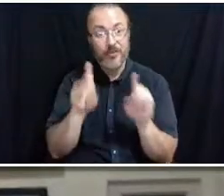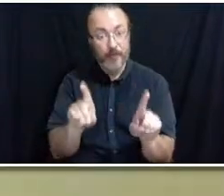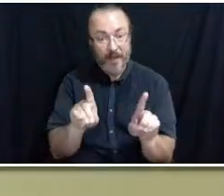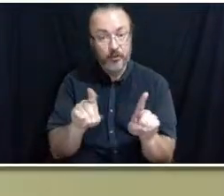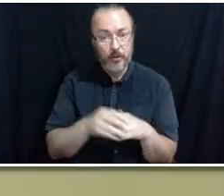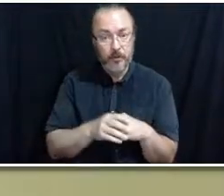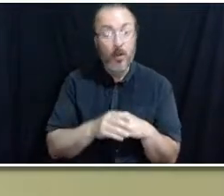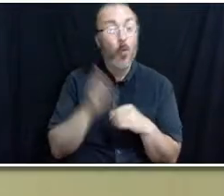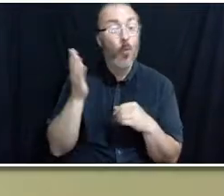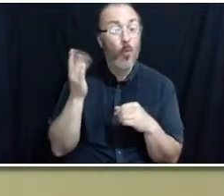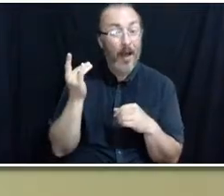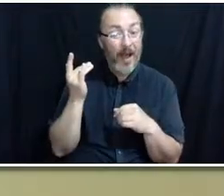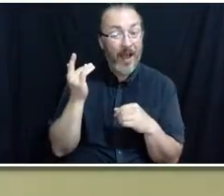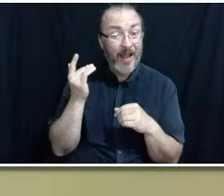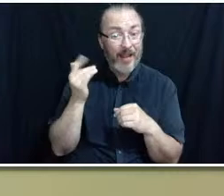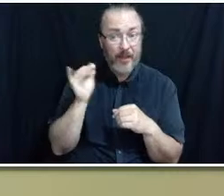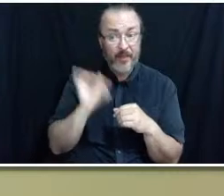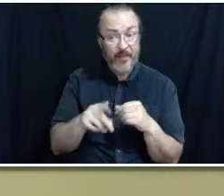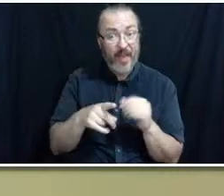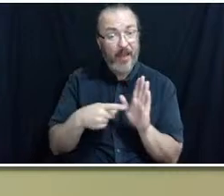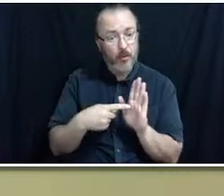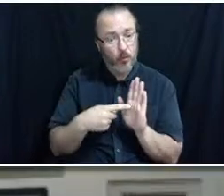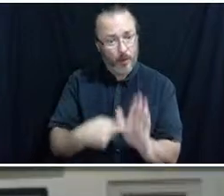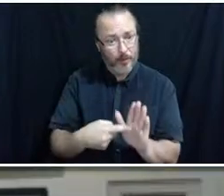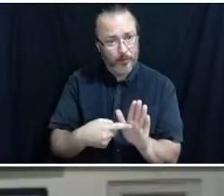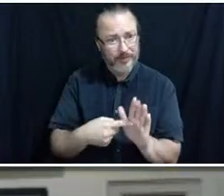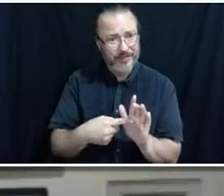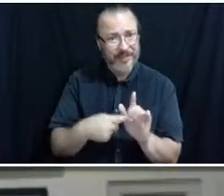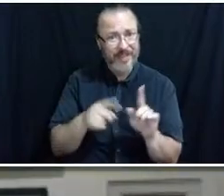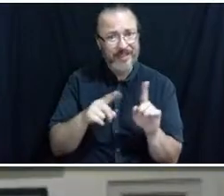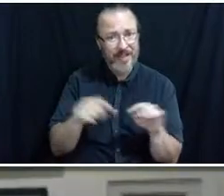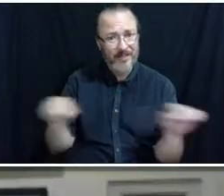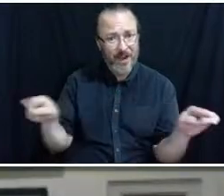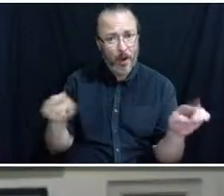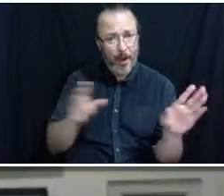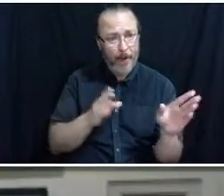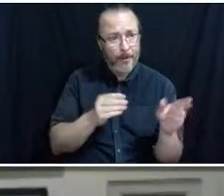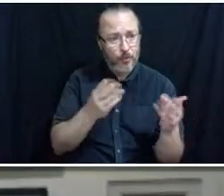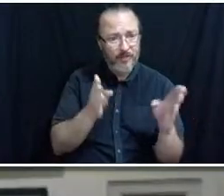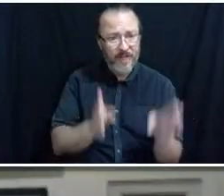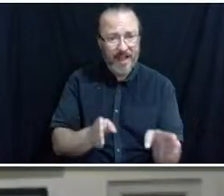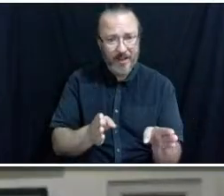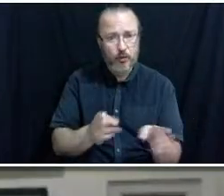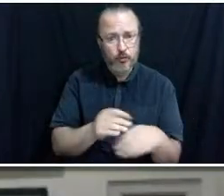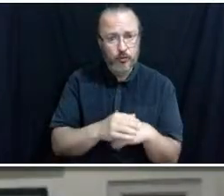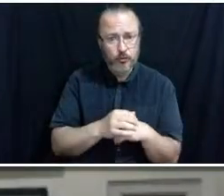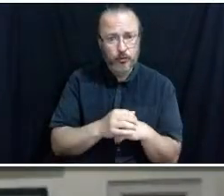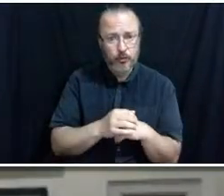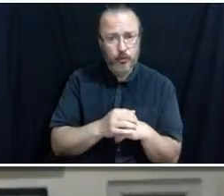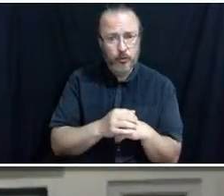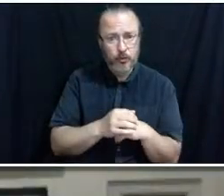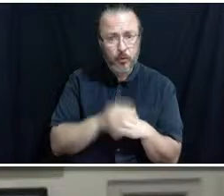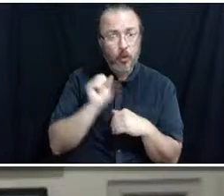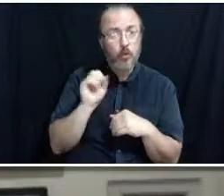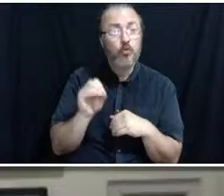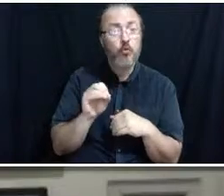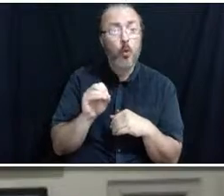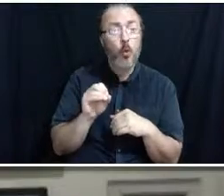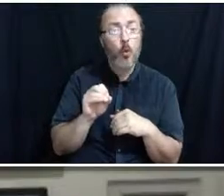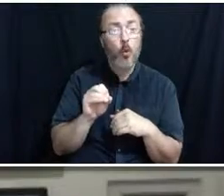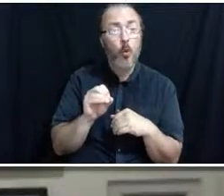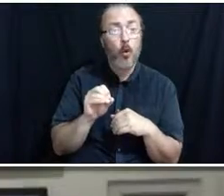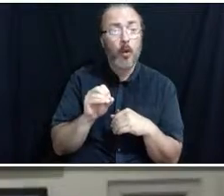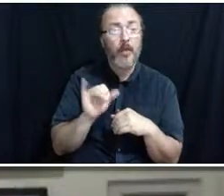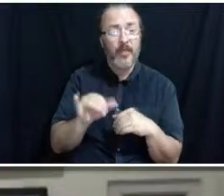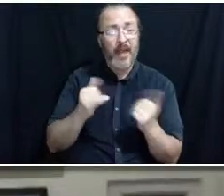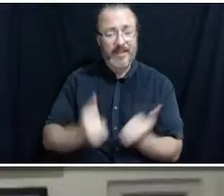inclusive, car cette organisation représente différents prestataires qui travaillent dans le secteur de l'éducation. Et donc, ça a été